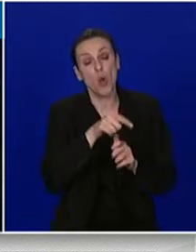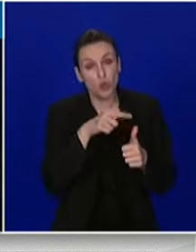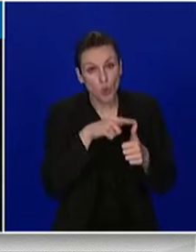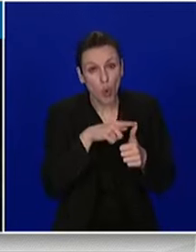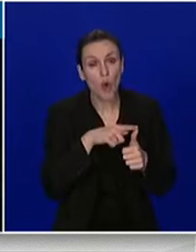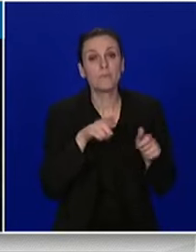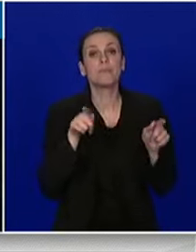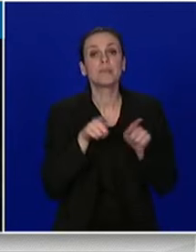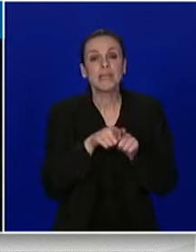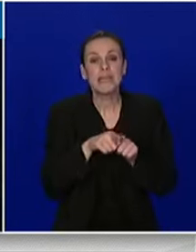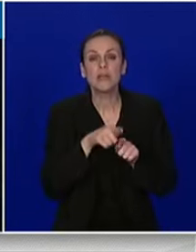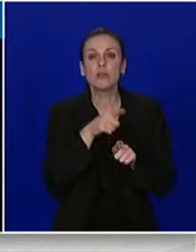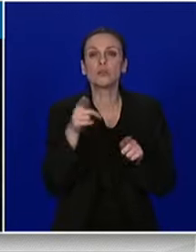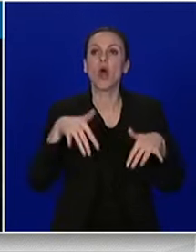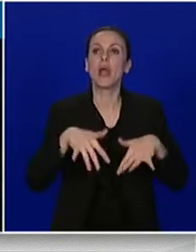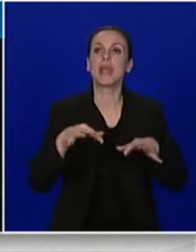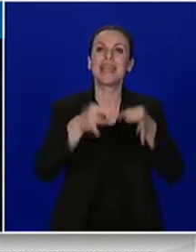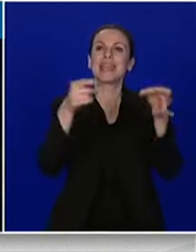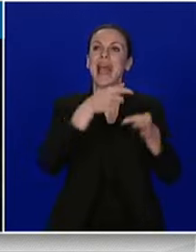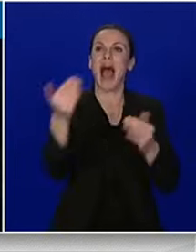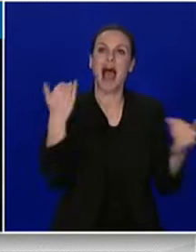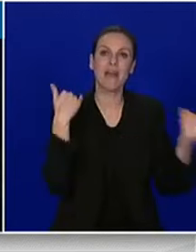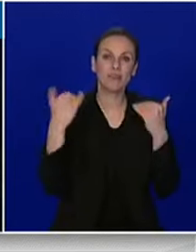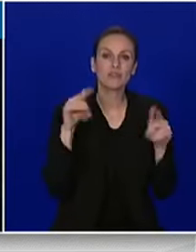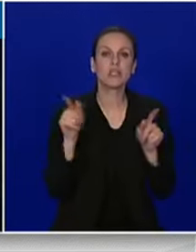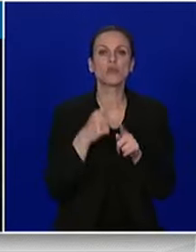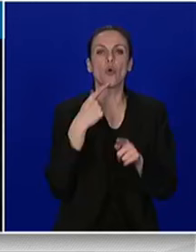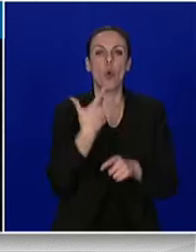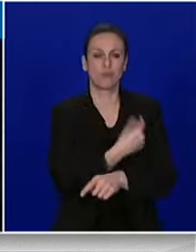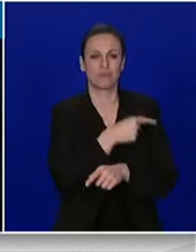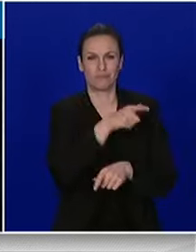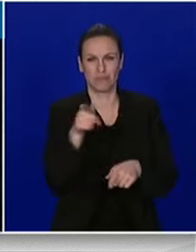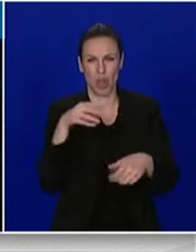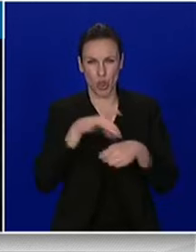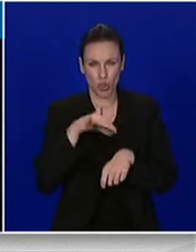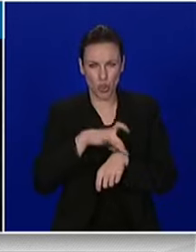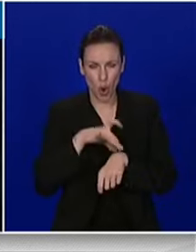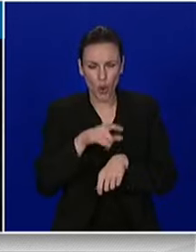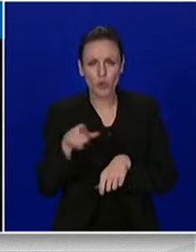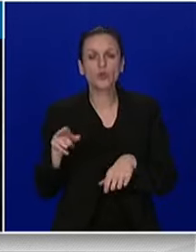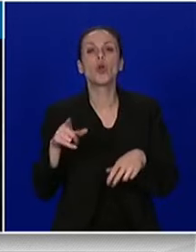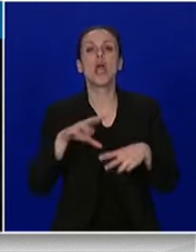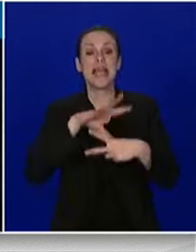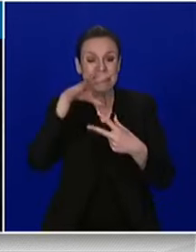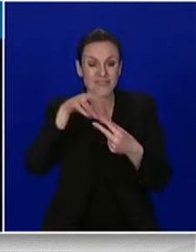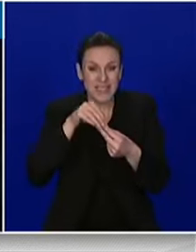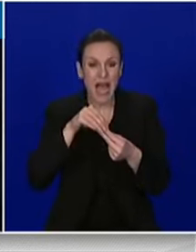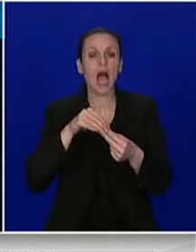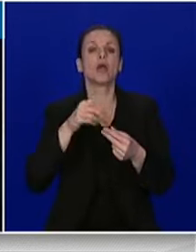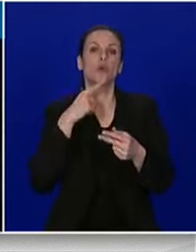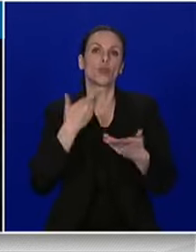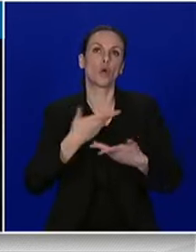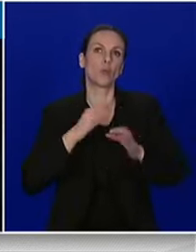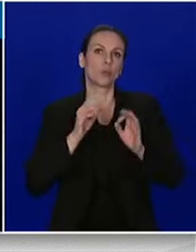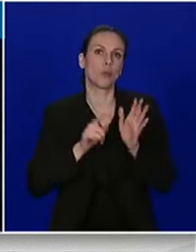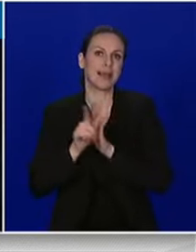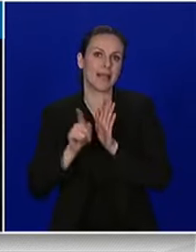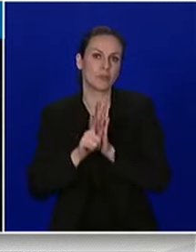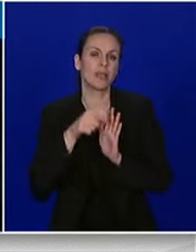određeno senzibiliziranje javnosti kao i cjepitelja dodatno polučilo određene rezultate da se